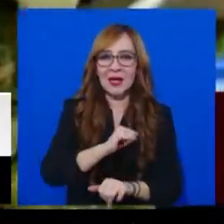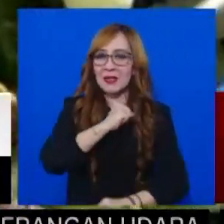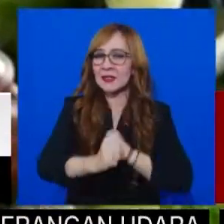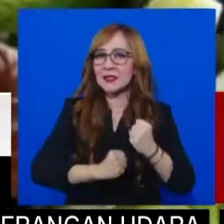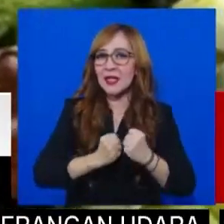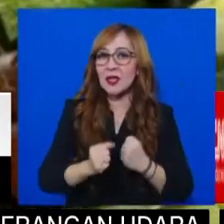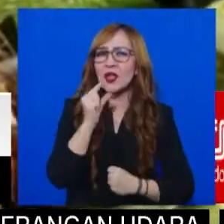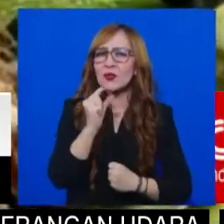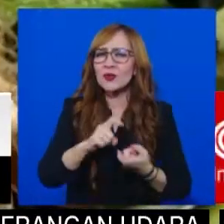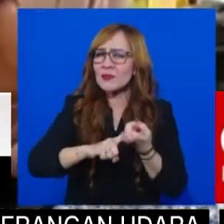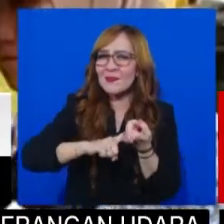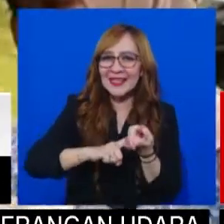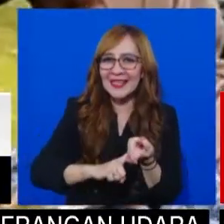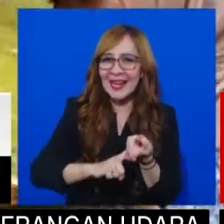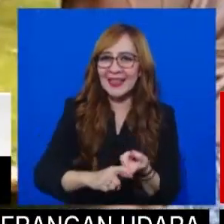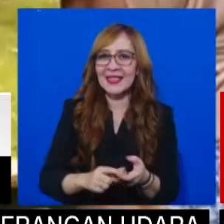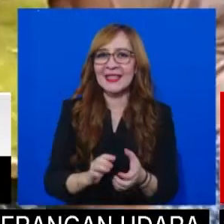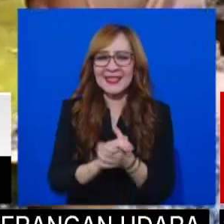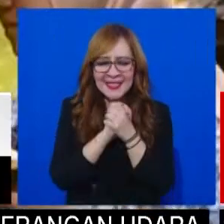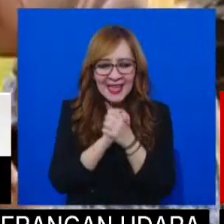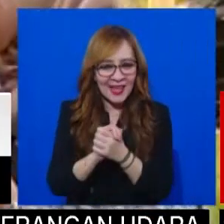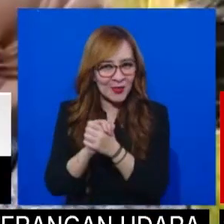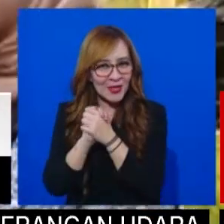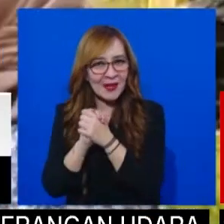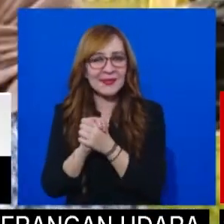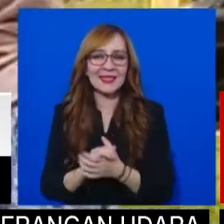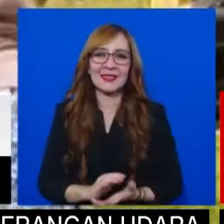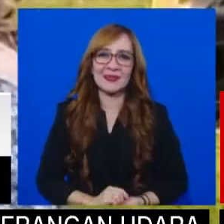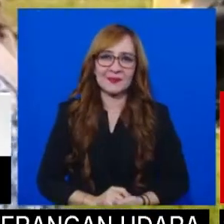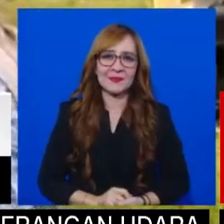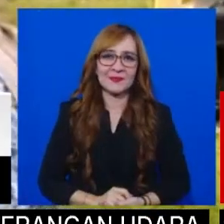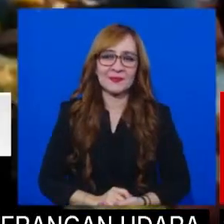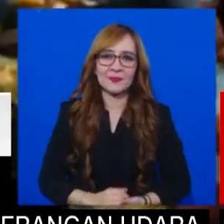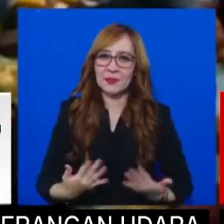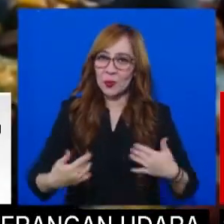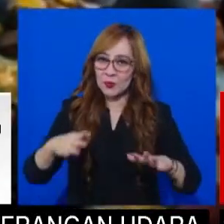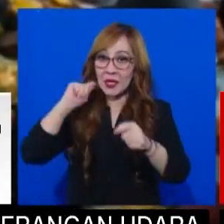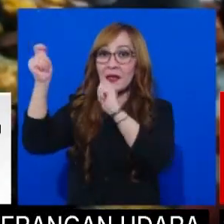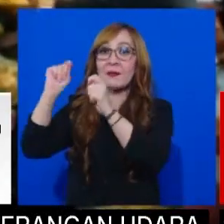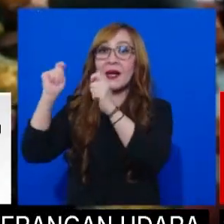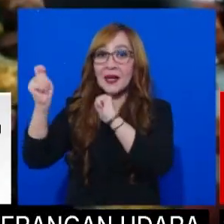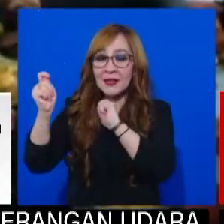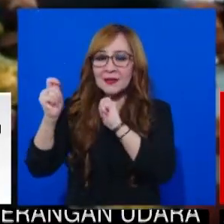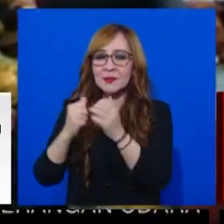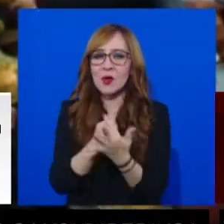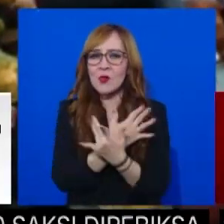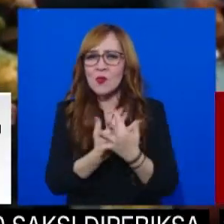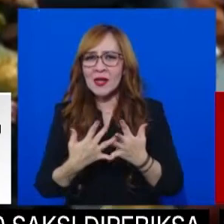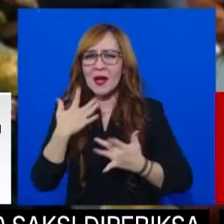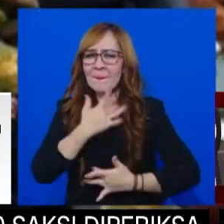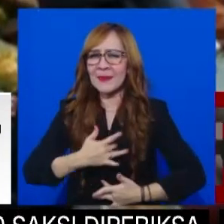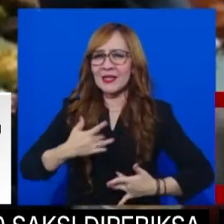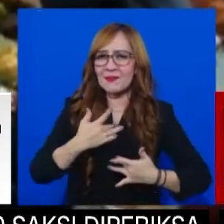untuk mempererat tali silaturahmi warga dan antar umat beragama. Usai lebaran topat, warga menikmati keindahan